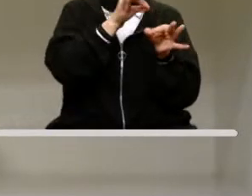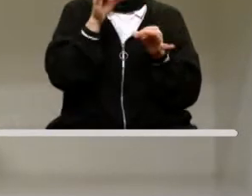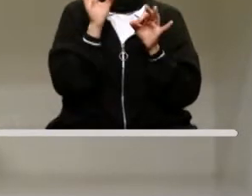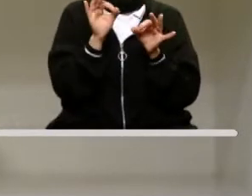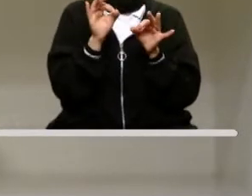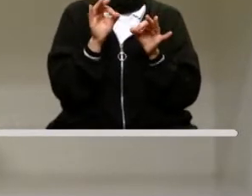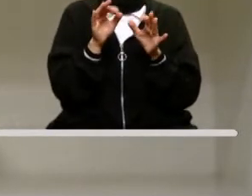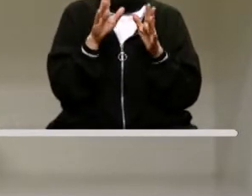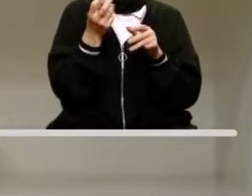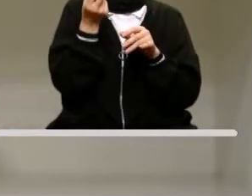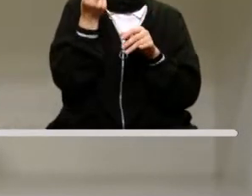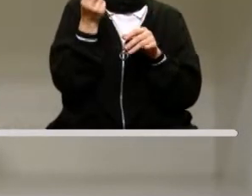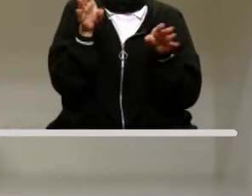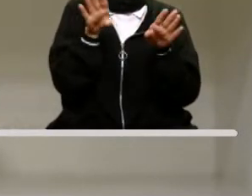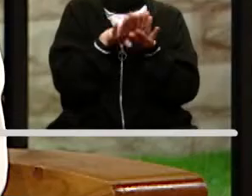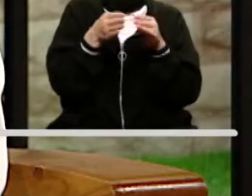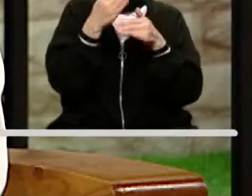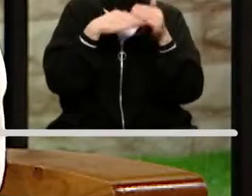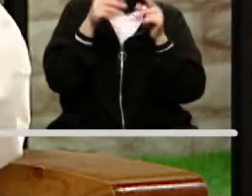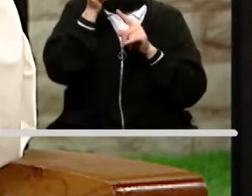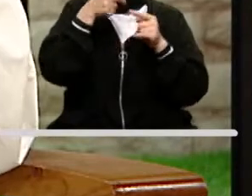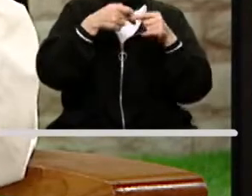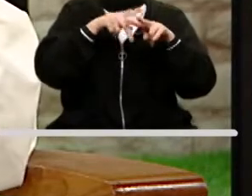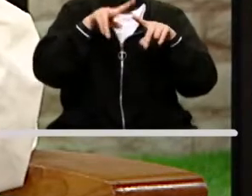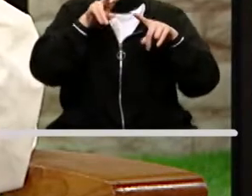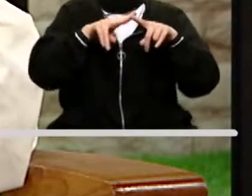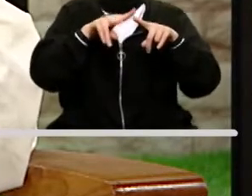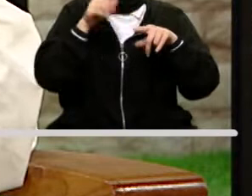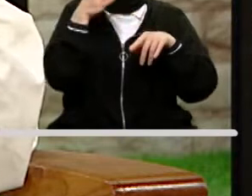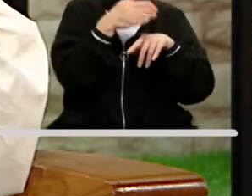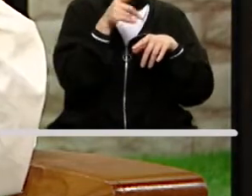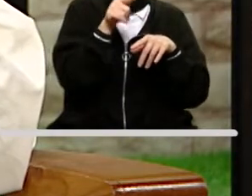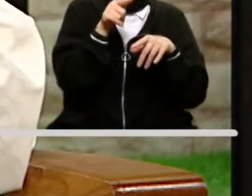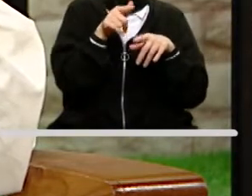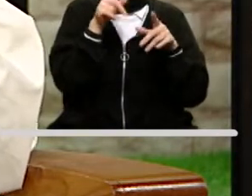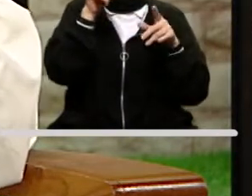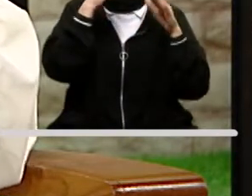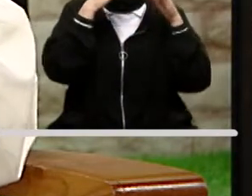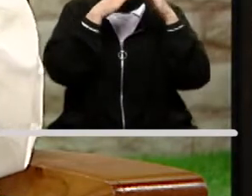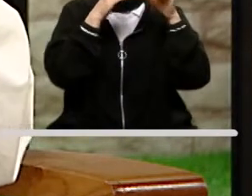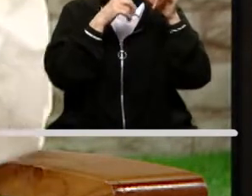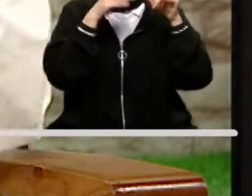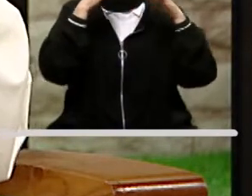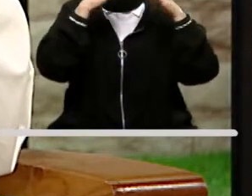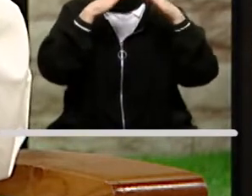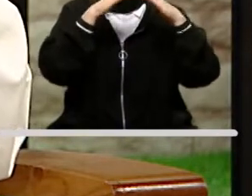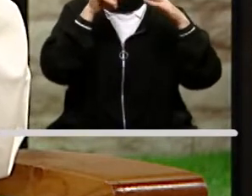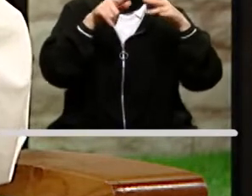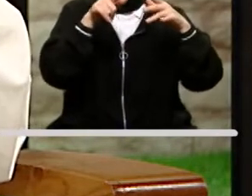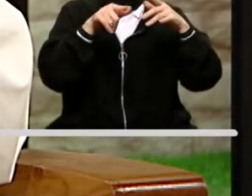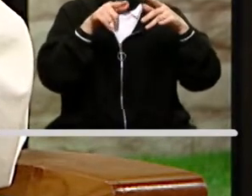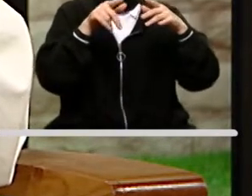gitmiştik bir müzede. Sarayların porselenleri sergilenmiş. Aha. Bir kısmında da